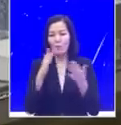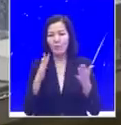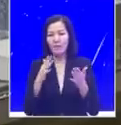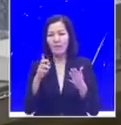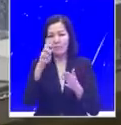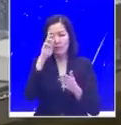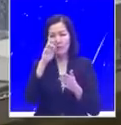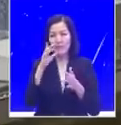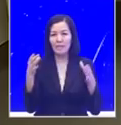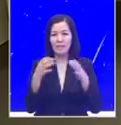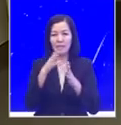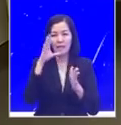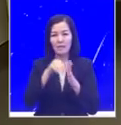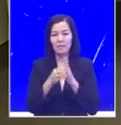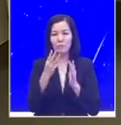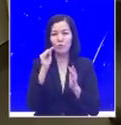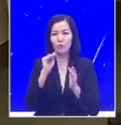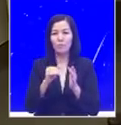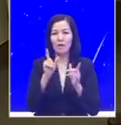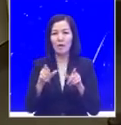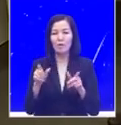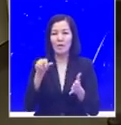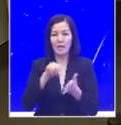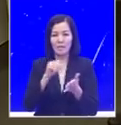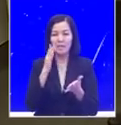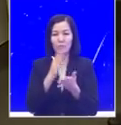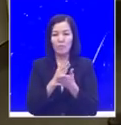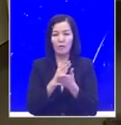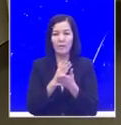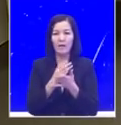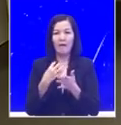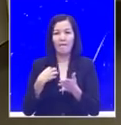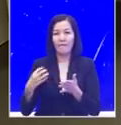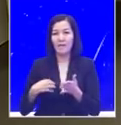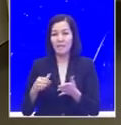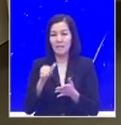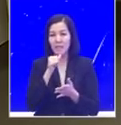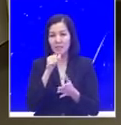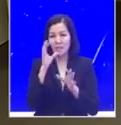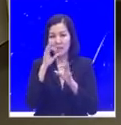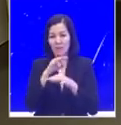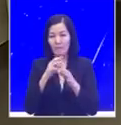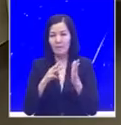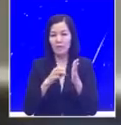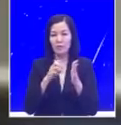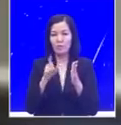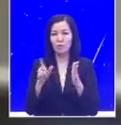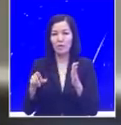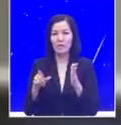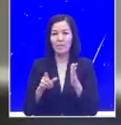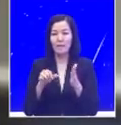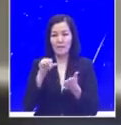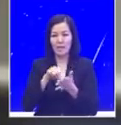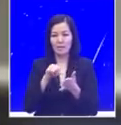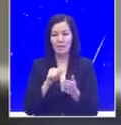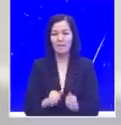мен Испаниядан 3200 науқас қатысатын болады. Ал Франциядағы сынама жұмыстарына 800-ге жуық адам